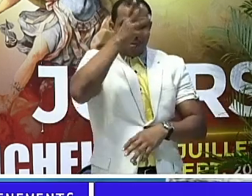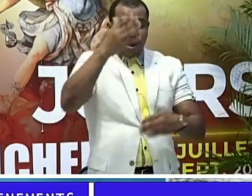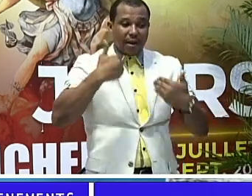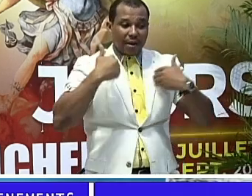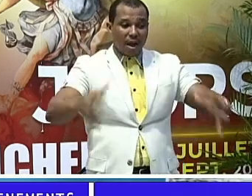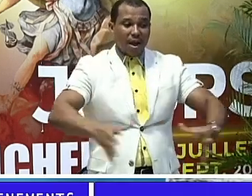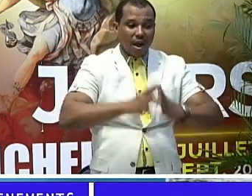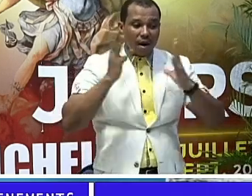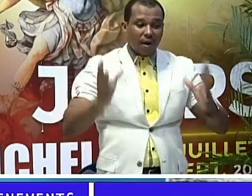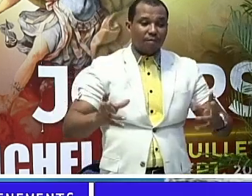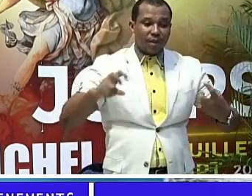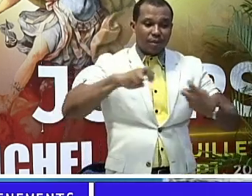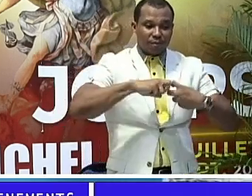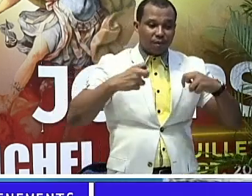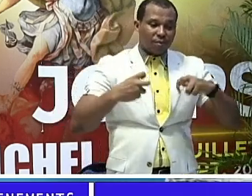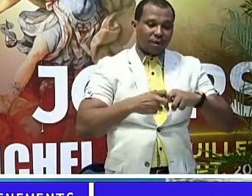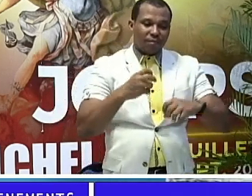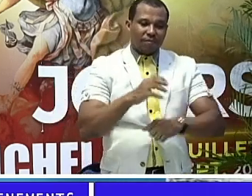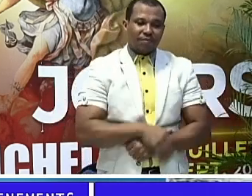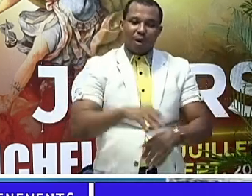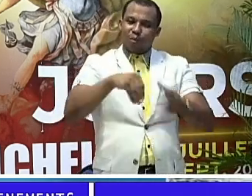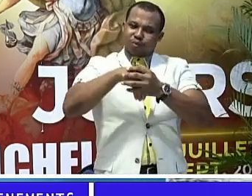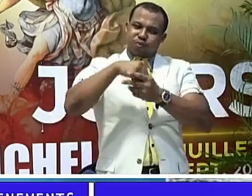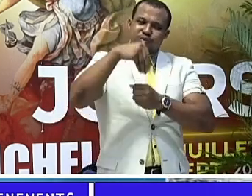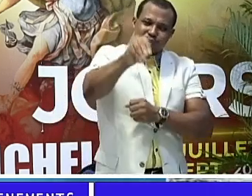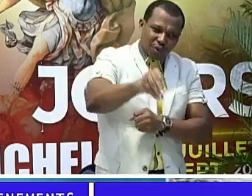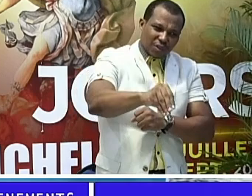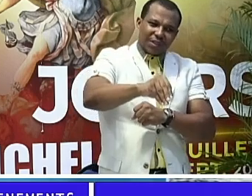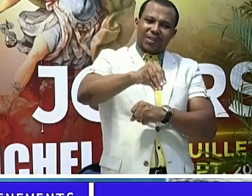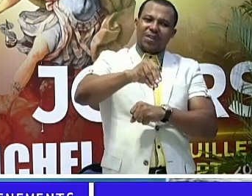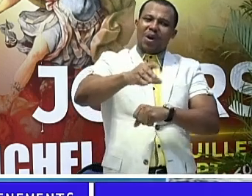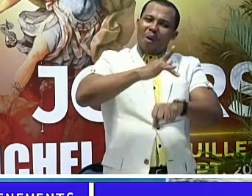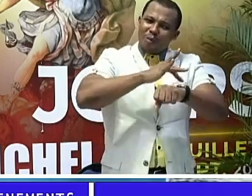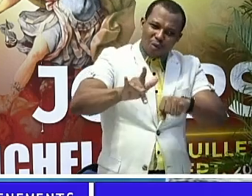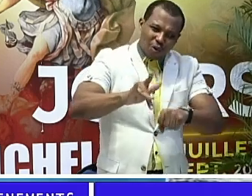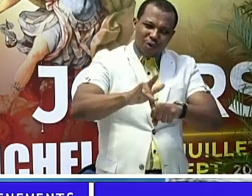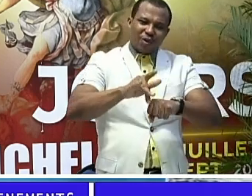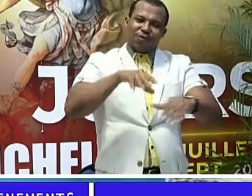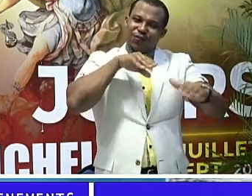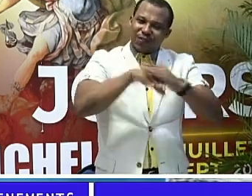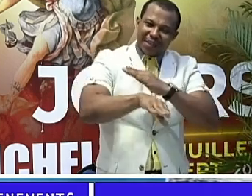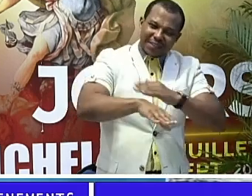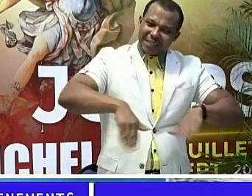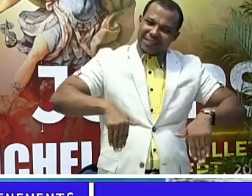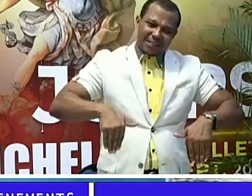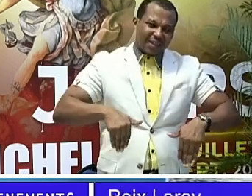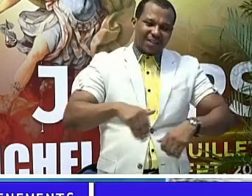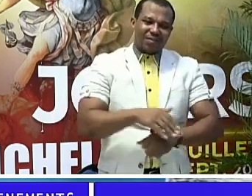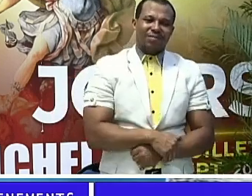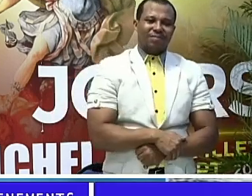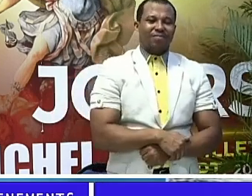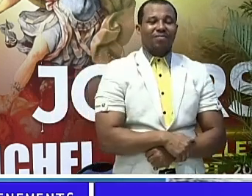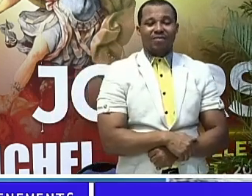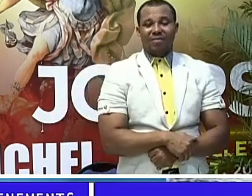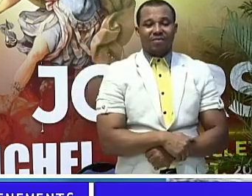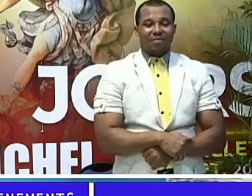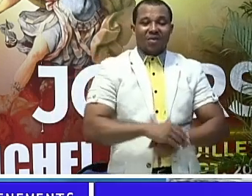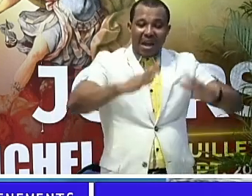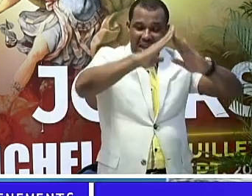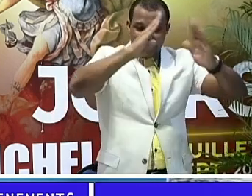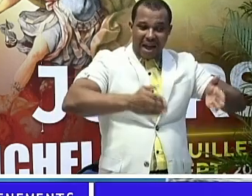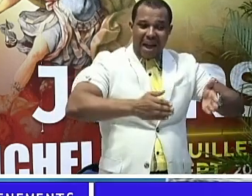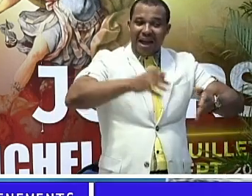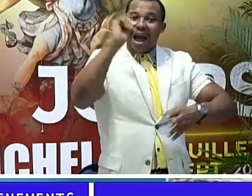Obligé de sortir bonnet, rentrer, taper pour rencontrer avec Maître Kaila. Jusqu'à présent, par contre, comment on pourra le faire? Même un petit mot sonnant comme chambre